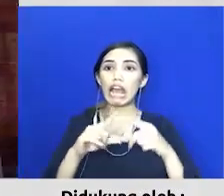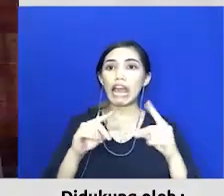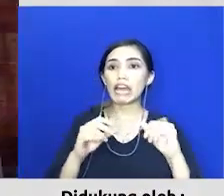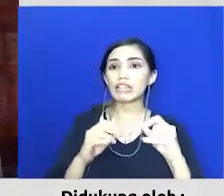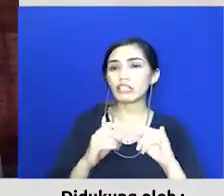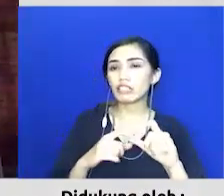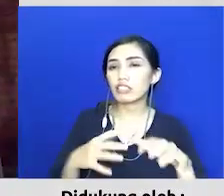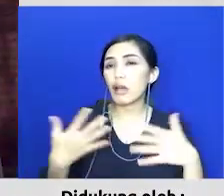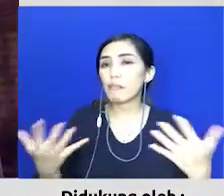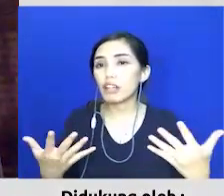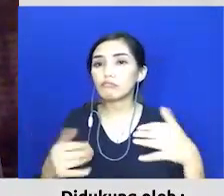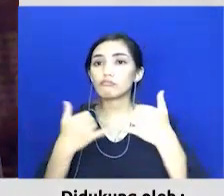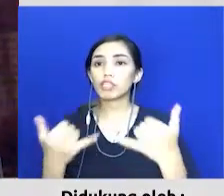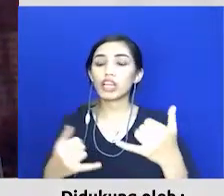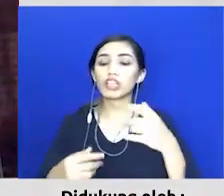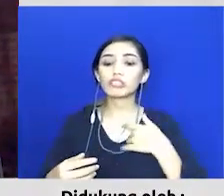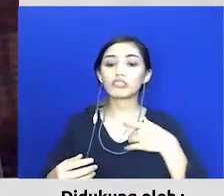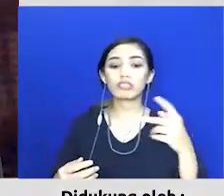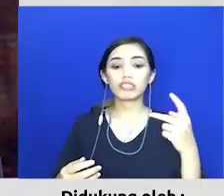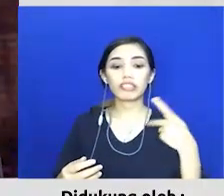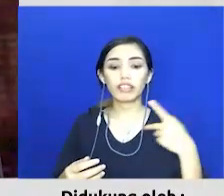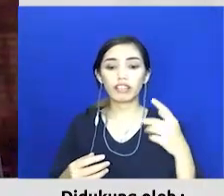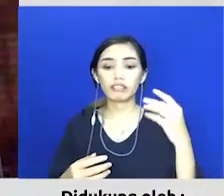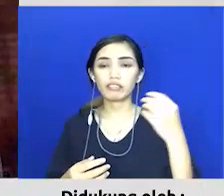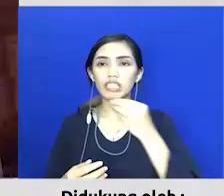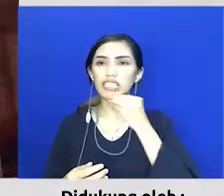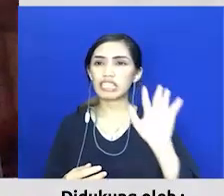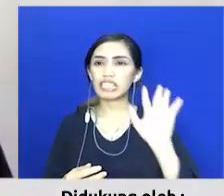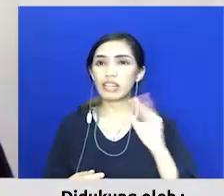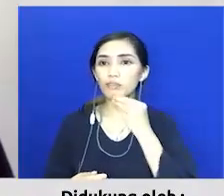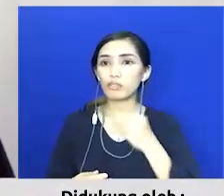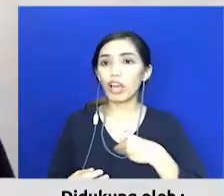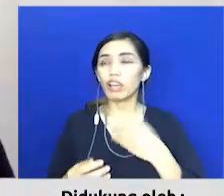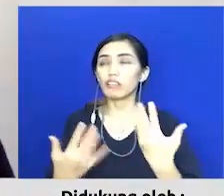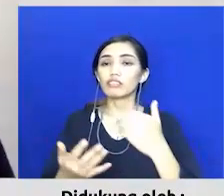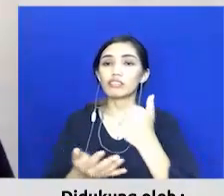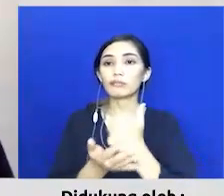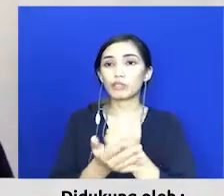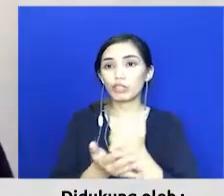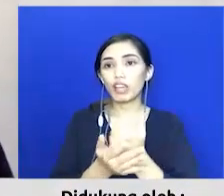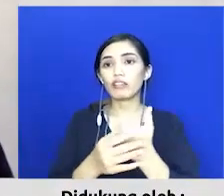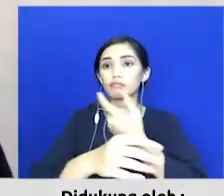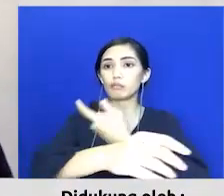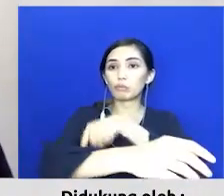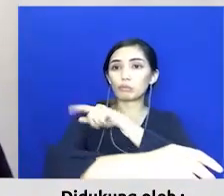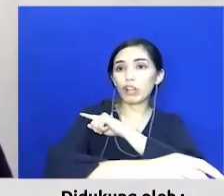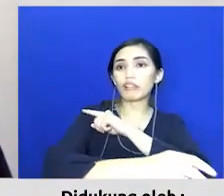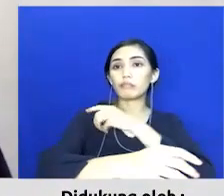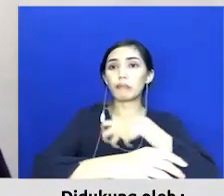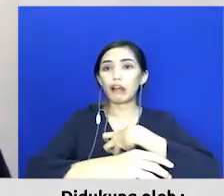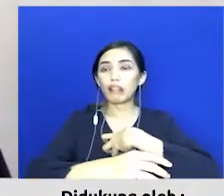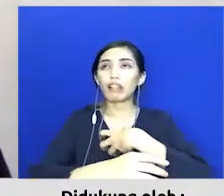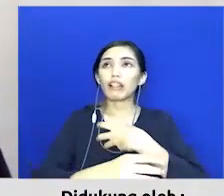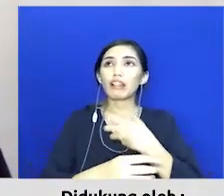muncul ya. Betul, Pak. Ya kan? Saya jadi pengen kembali dulu Pak ke masa sekarang nih. Mungkin ya. menurut Prima